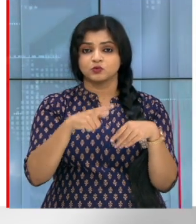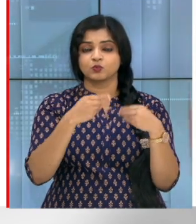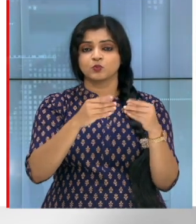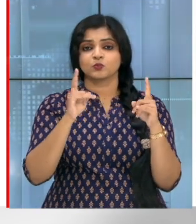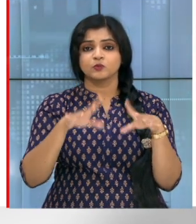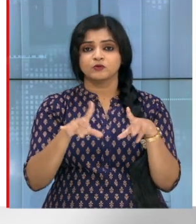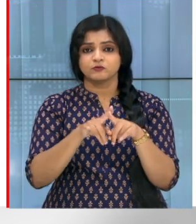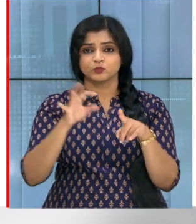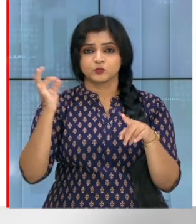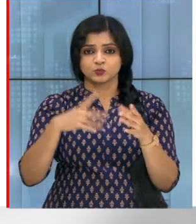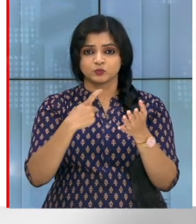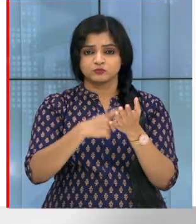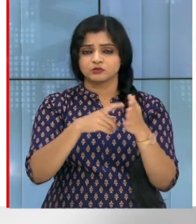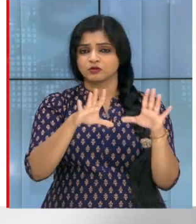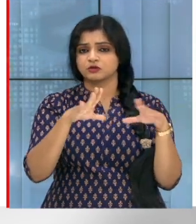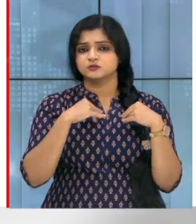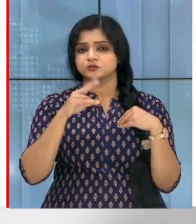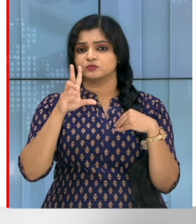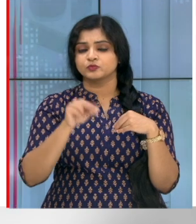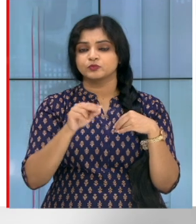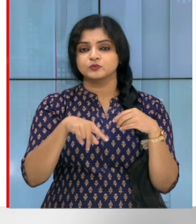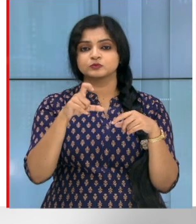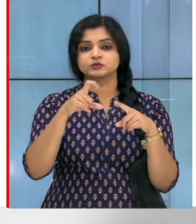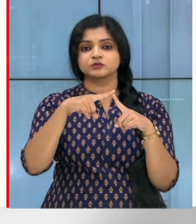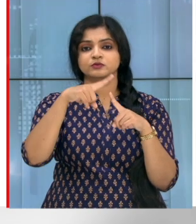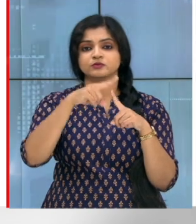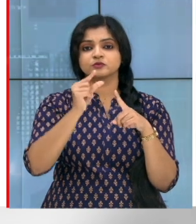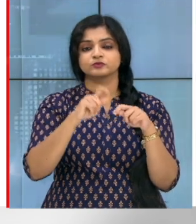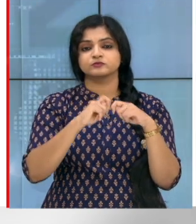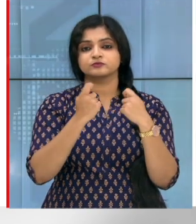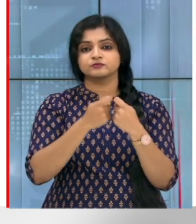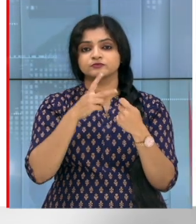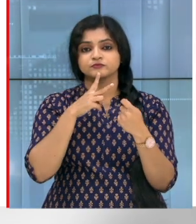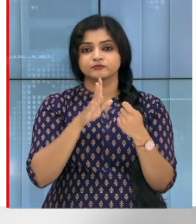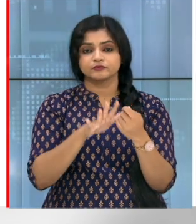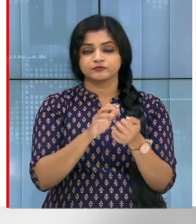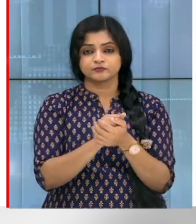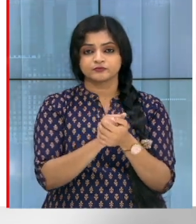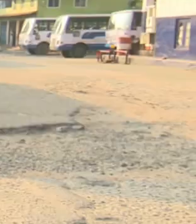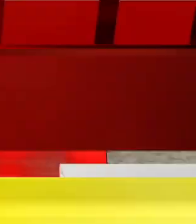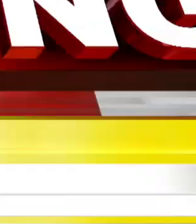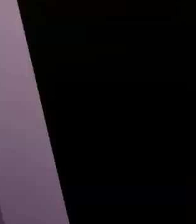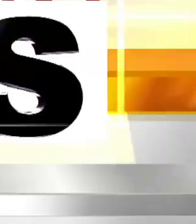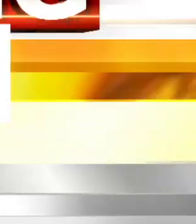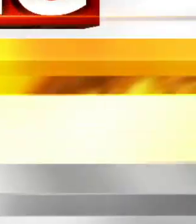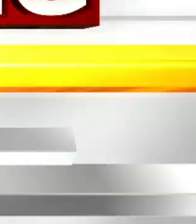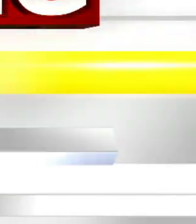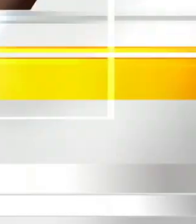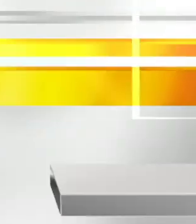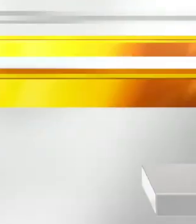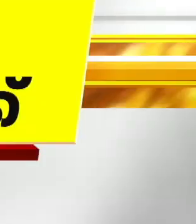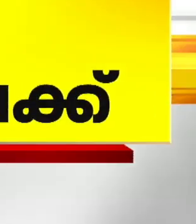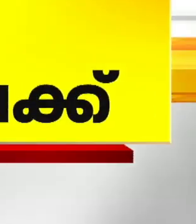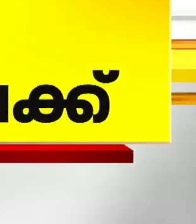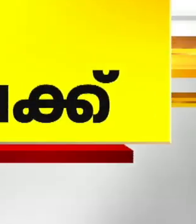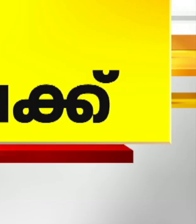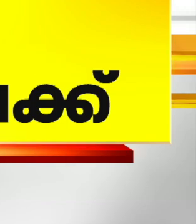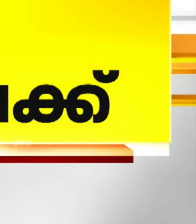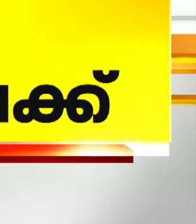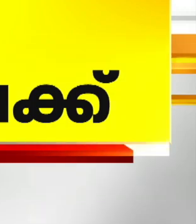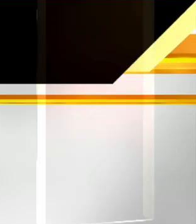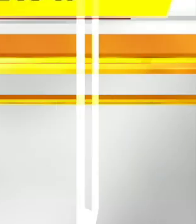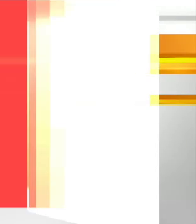കാരണവശാലും അംഗീകരിക്കാൻ കഴിയില്ല എന്നതാണ് സിഐടിയു വ്യക്തമാക്കിയിരിക്കുന്നത്. മാത്രമല്ല ഈ ഗഡുക്കളായി ശമ്പളം നൽകുന്നു എന്നുള്ള തീരുമാനം